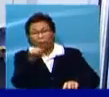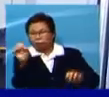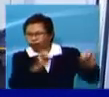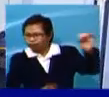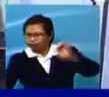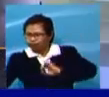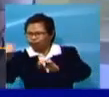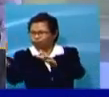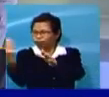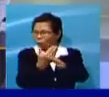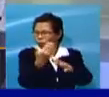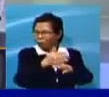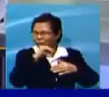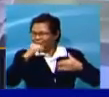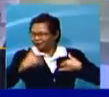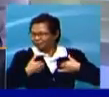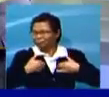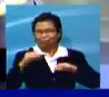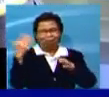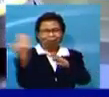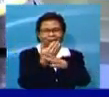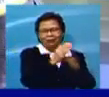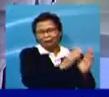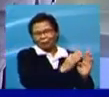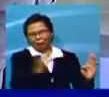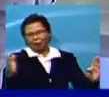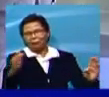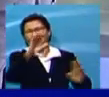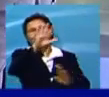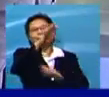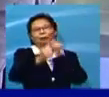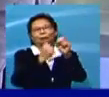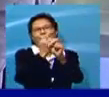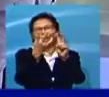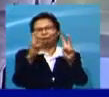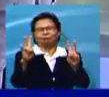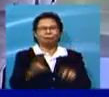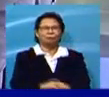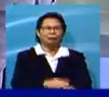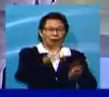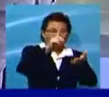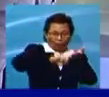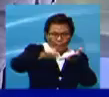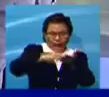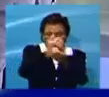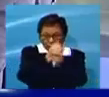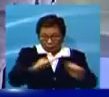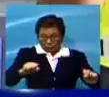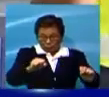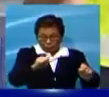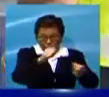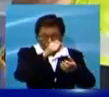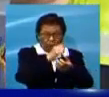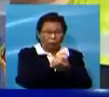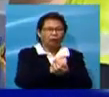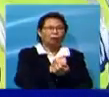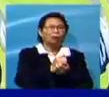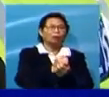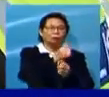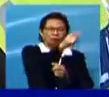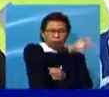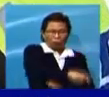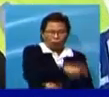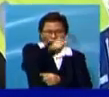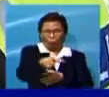sebarang unsur ancaman dalam apa jua bentuk sepanjang 5/2017. Pemeriksaan keselamatan terperinci dilakukan bagi setiap individu